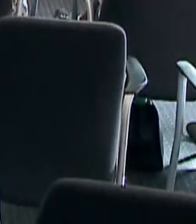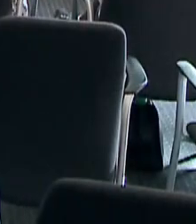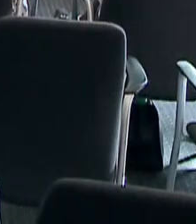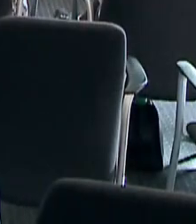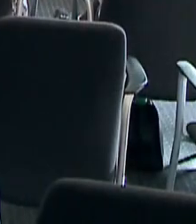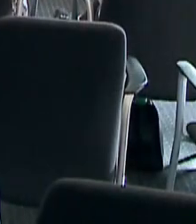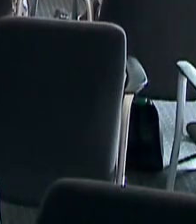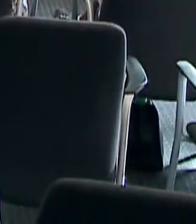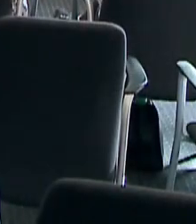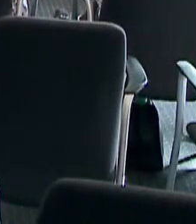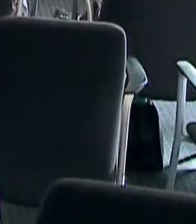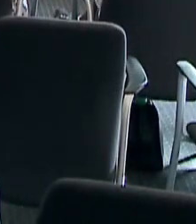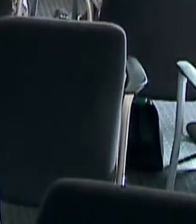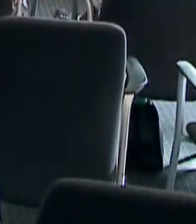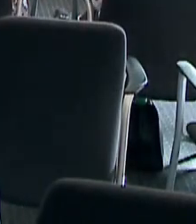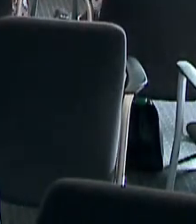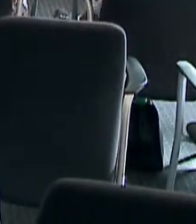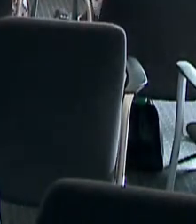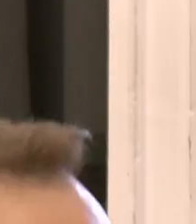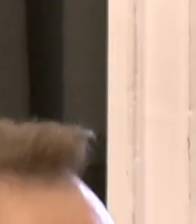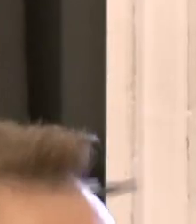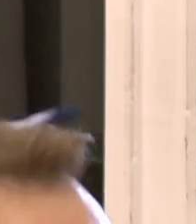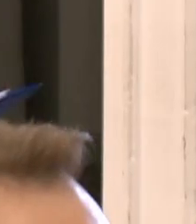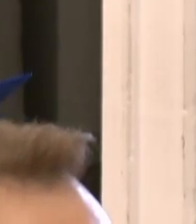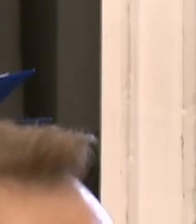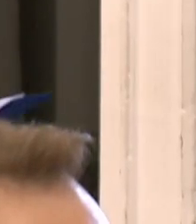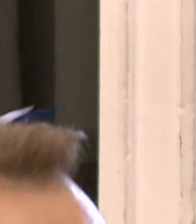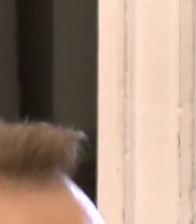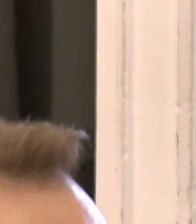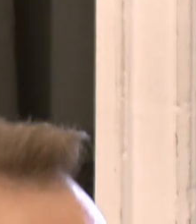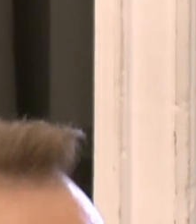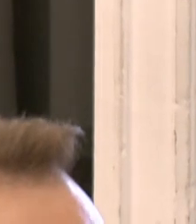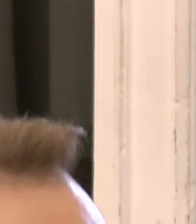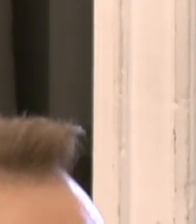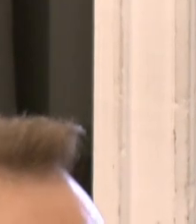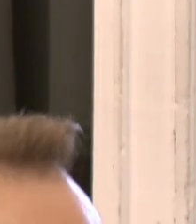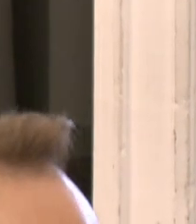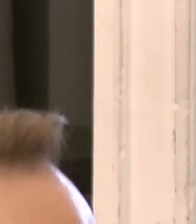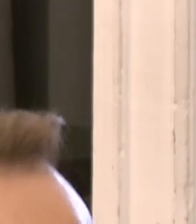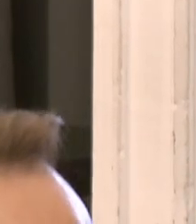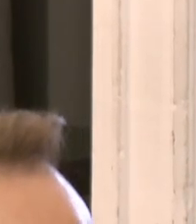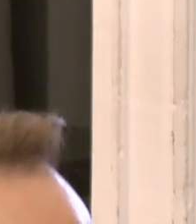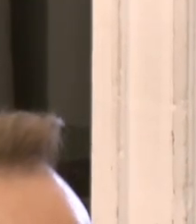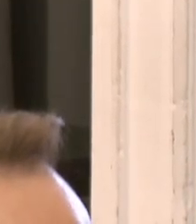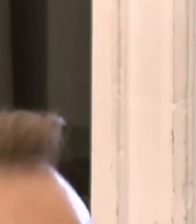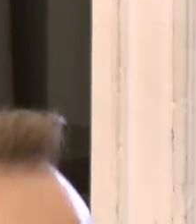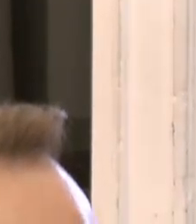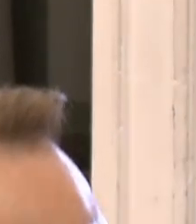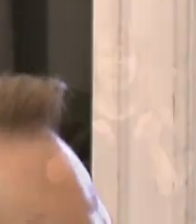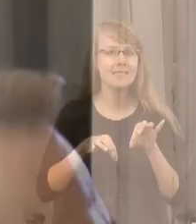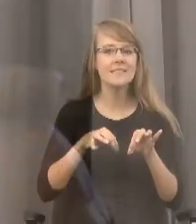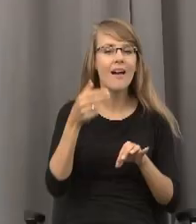Witam wszystkich Państwa bardzo serdecznie w Biurze Rzecznika Praw Obywatelskich na konferencji